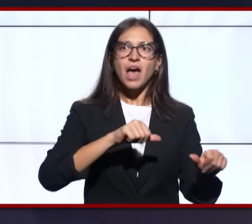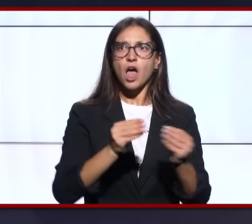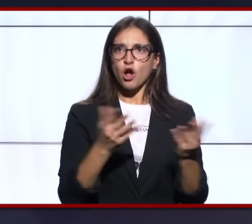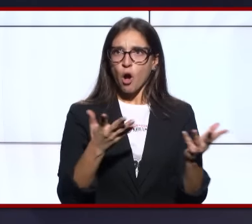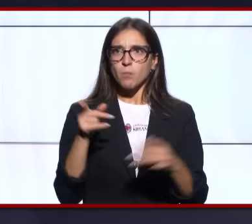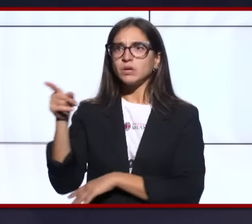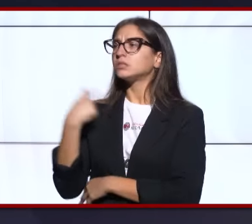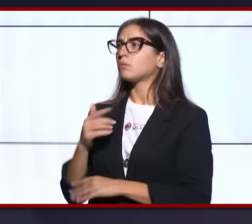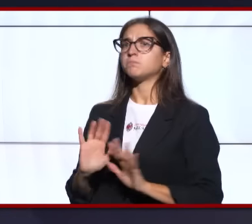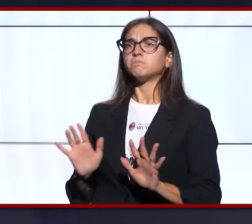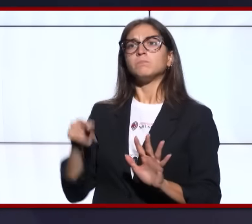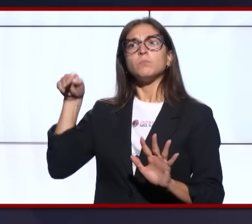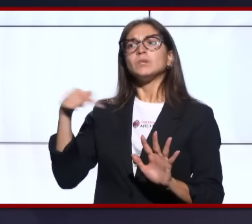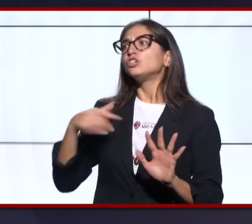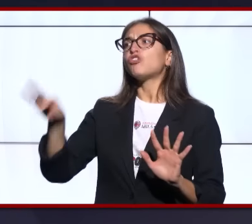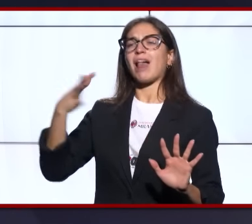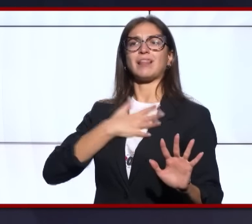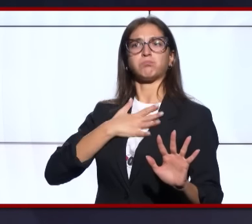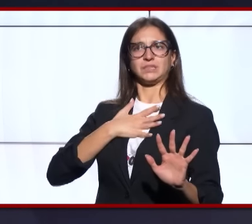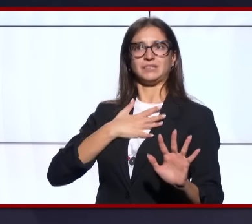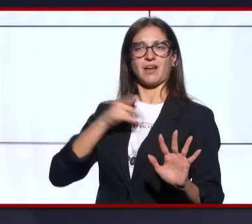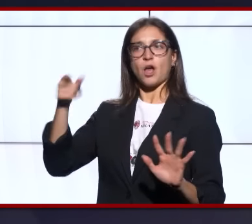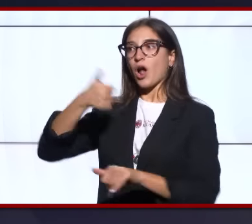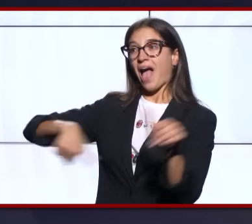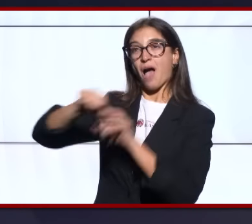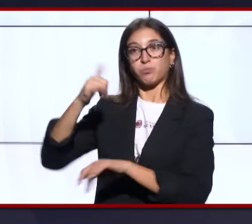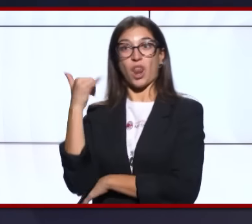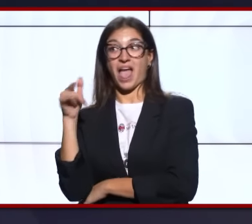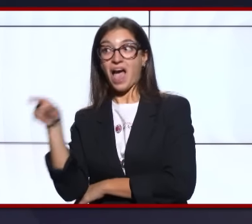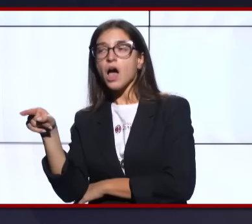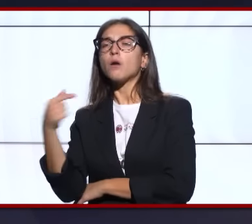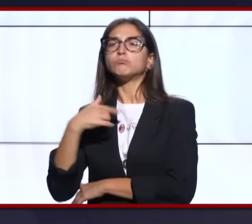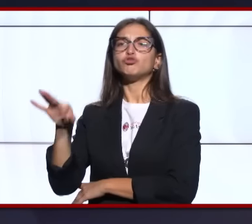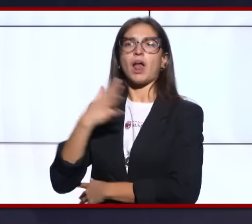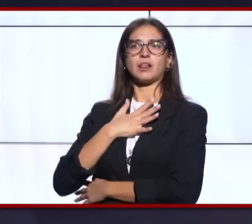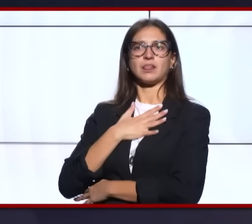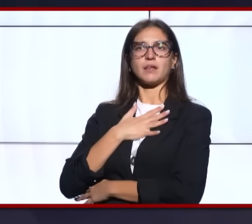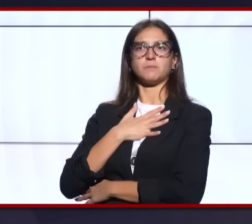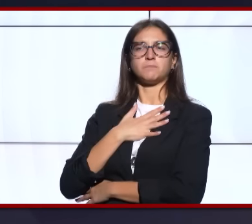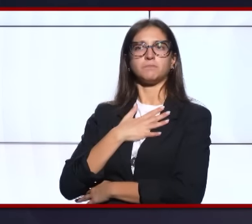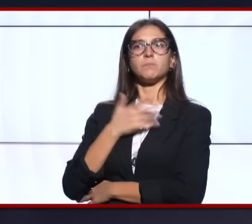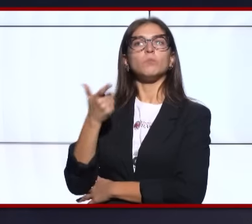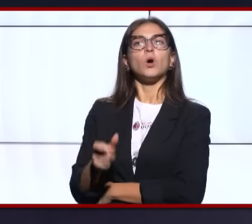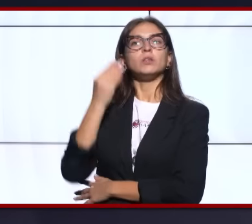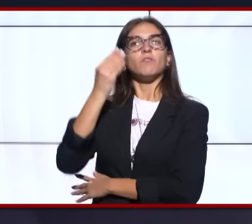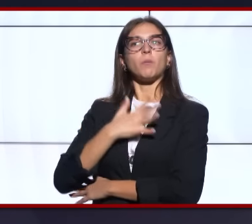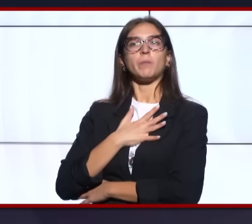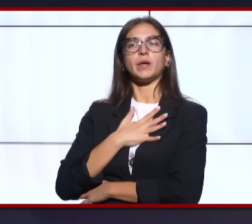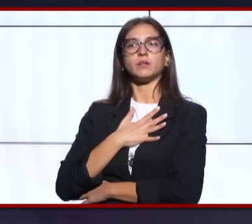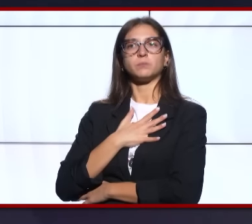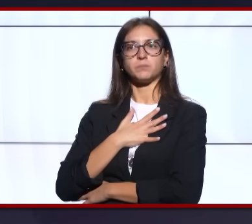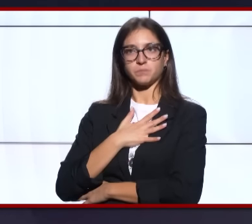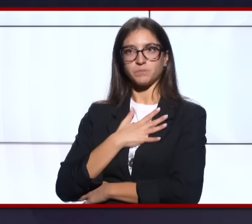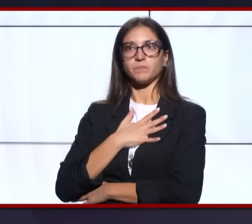stato è stata una scelta di quello che penso che